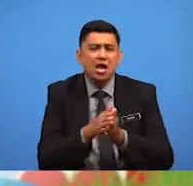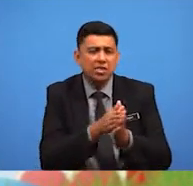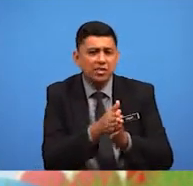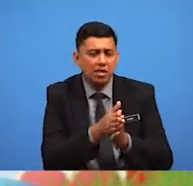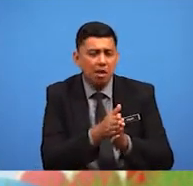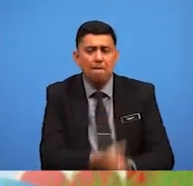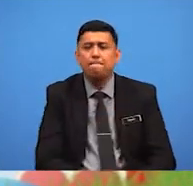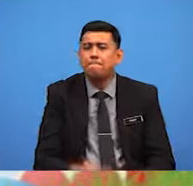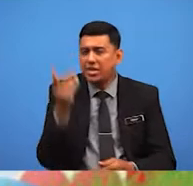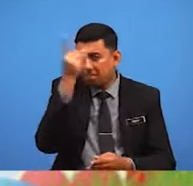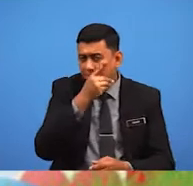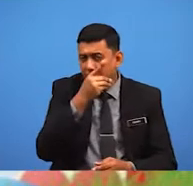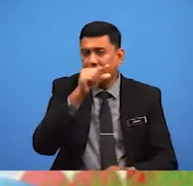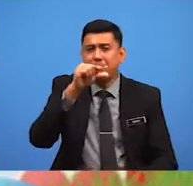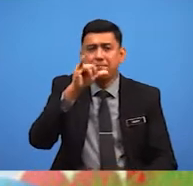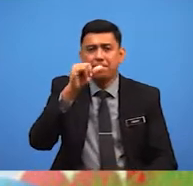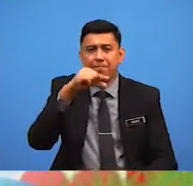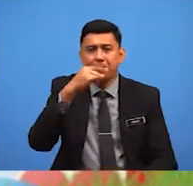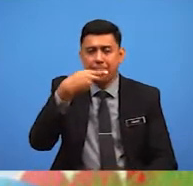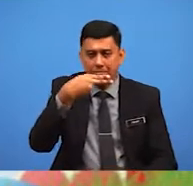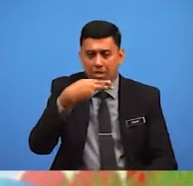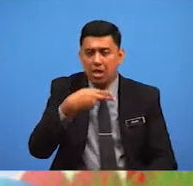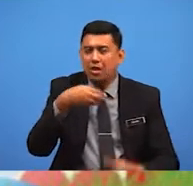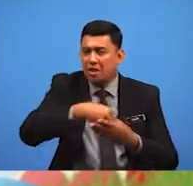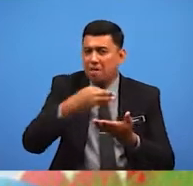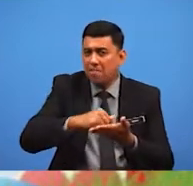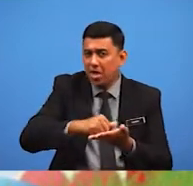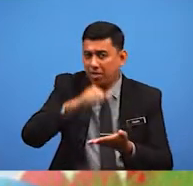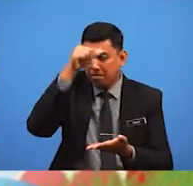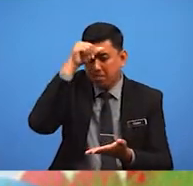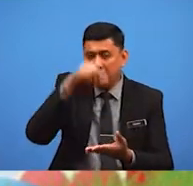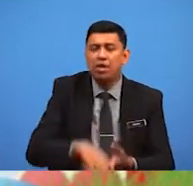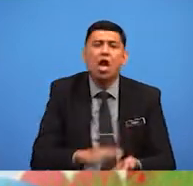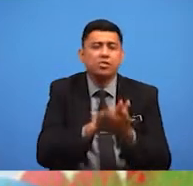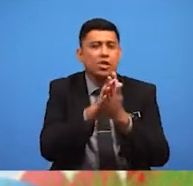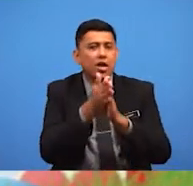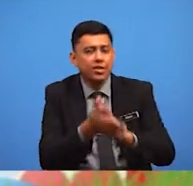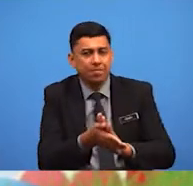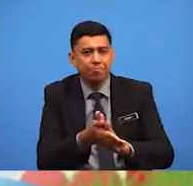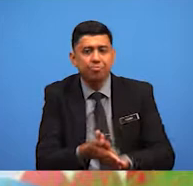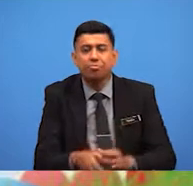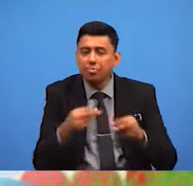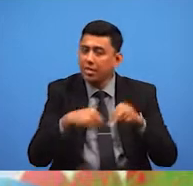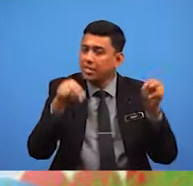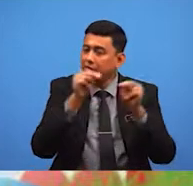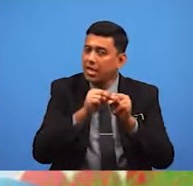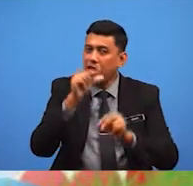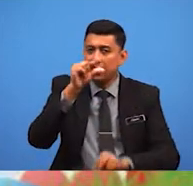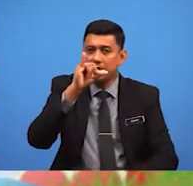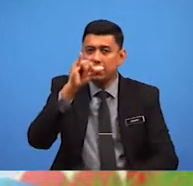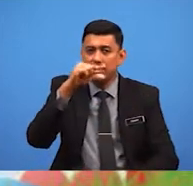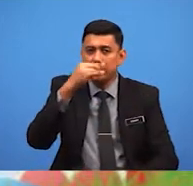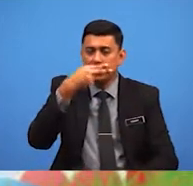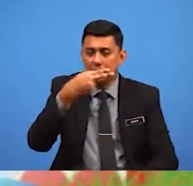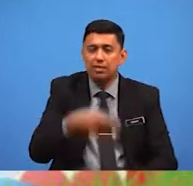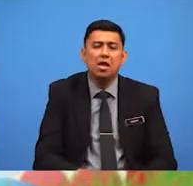cabaran, terutamanya dalam bidang akademik. Jadi, nilai kegigihan perlu